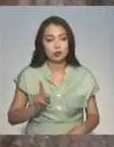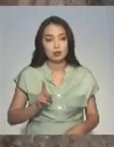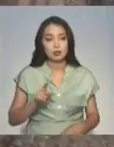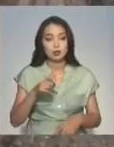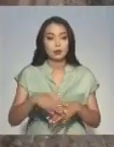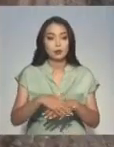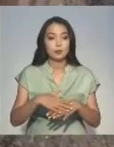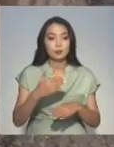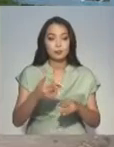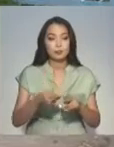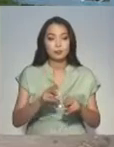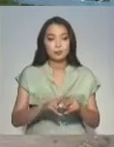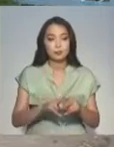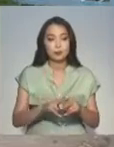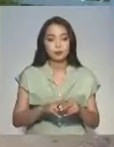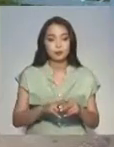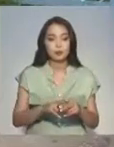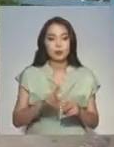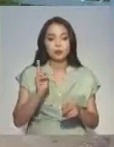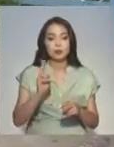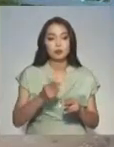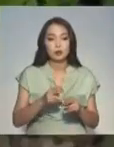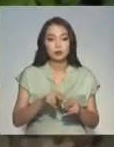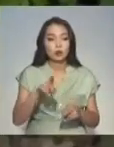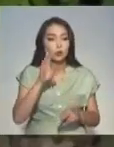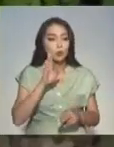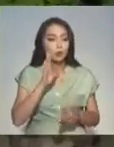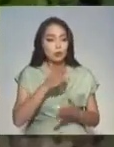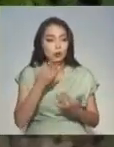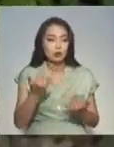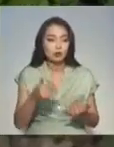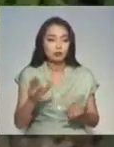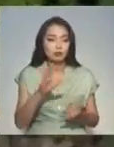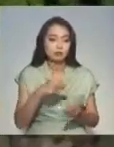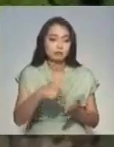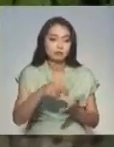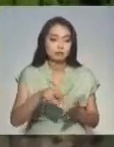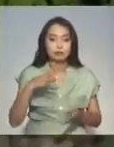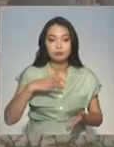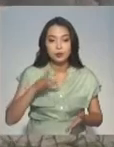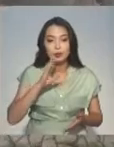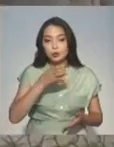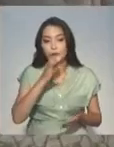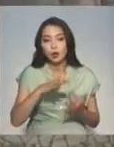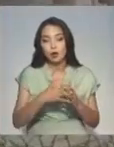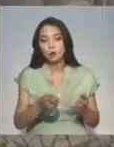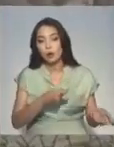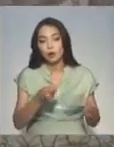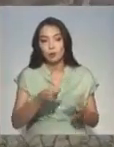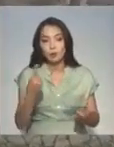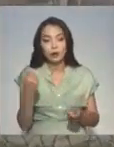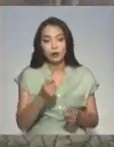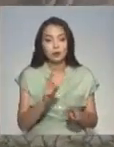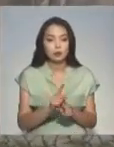Тұрғындар негізі есік алдына бау-бақша егіп, сонымен күнелтеді. Дақыл суаратын суды да қазір сатып алуға мәжбүр. Болат Кәркімбаев ауылға су тасушы, аптасына 2-3